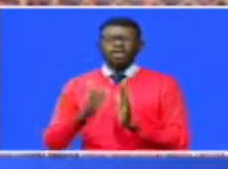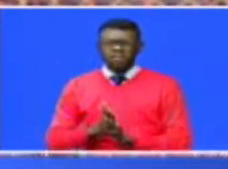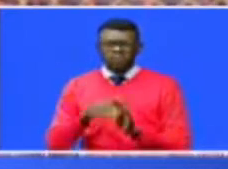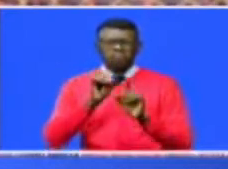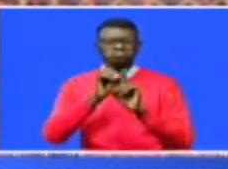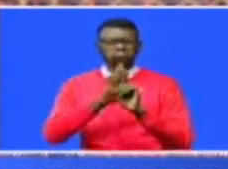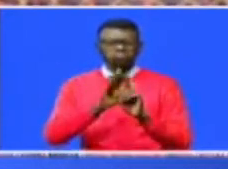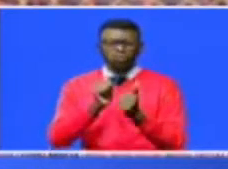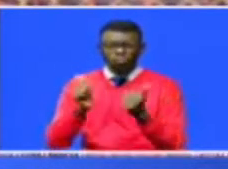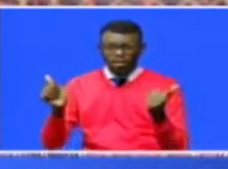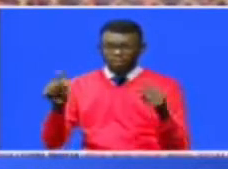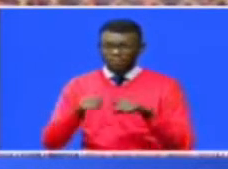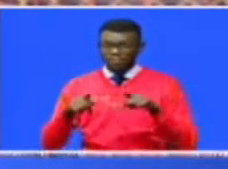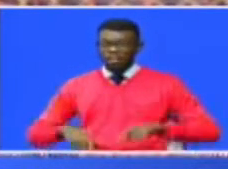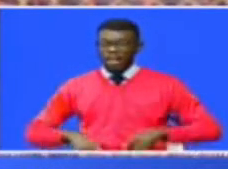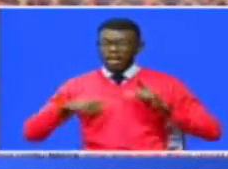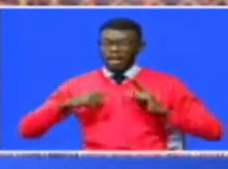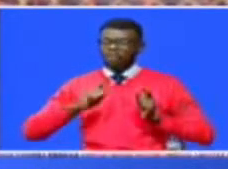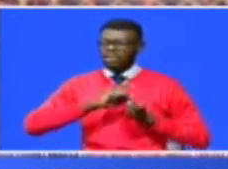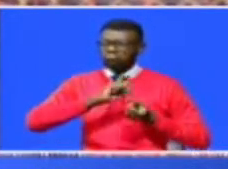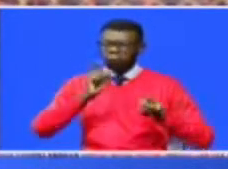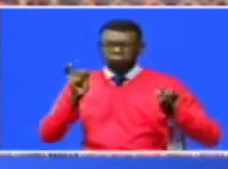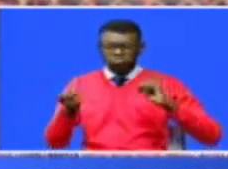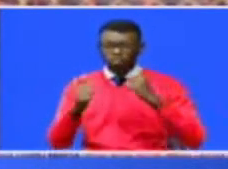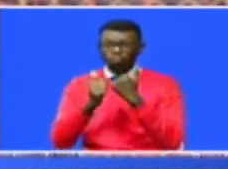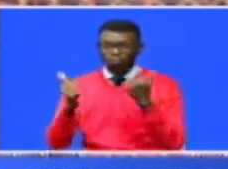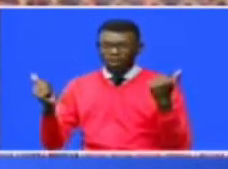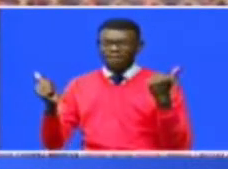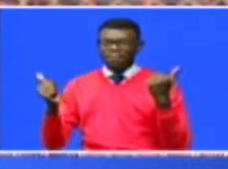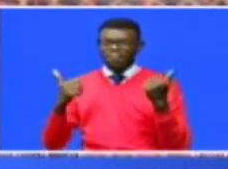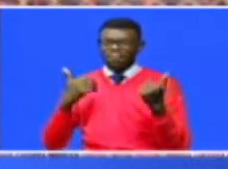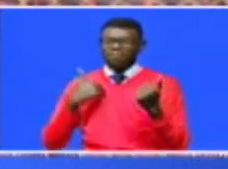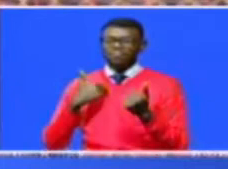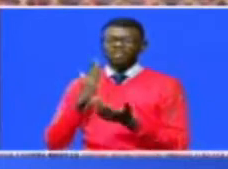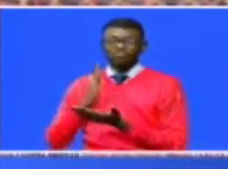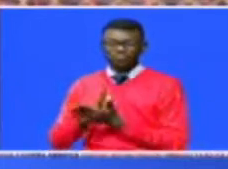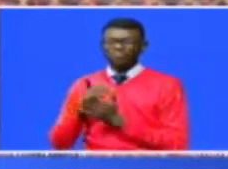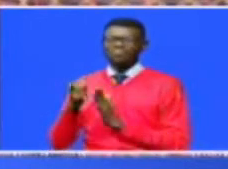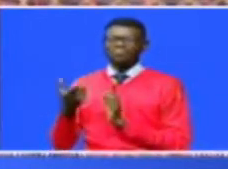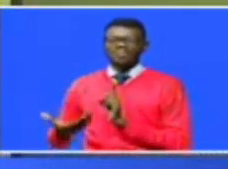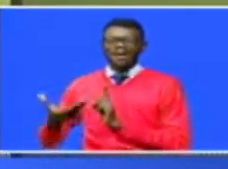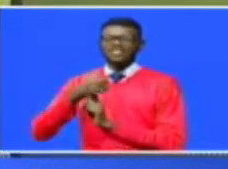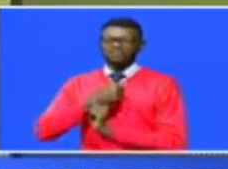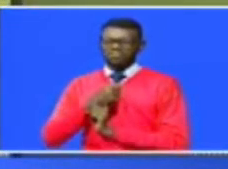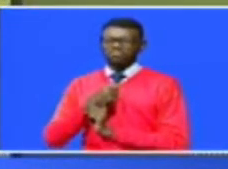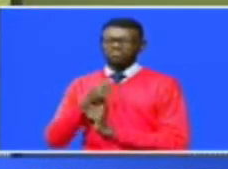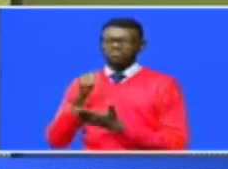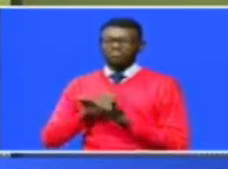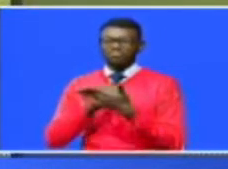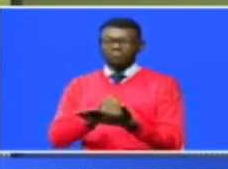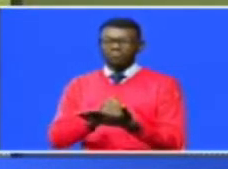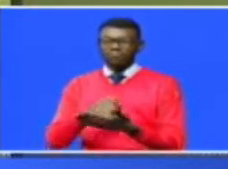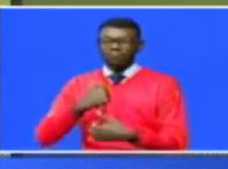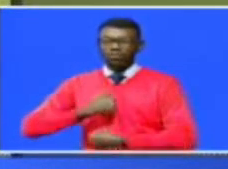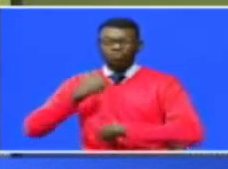bado ilinichange ya life yangu. At least tulipata kitu yenye naweza sema ilinisaidia. She continues working